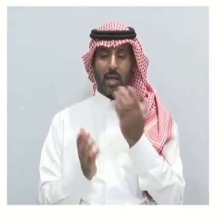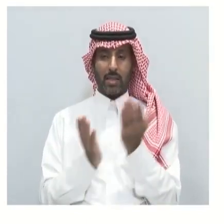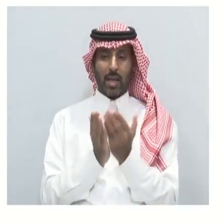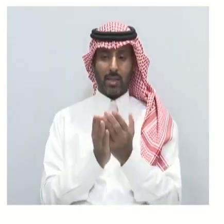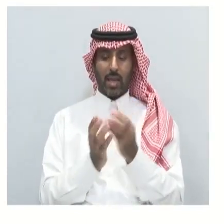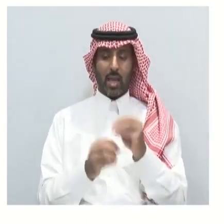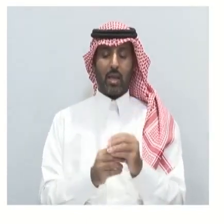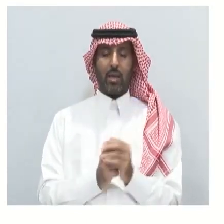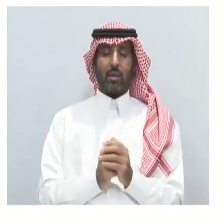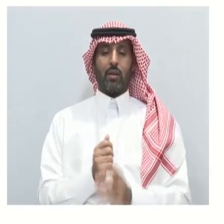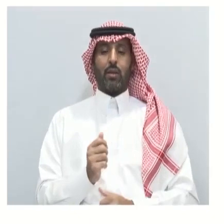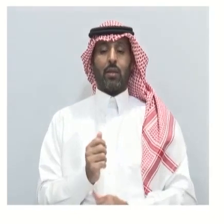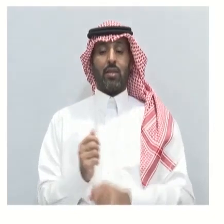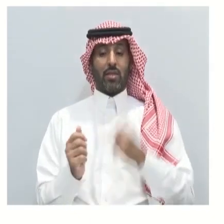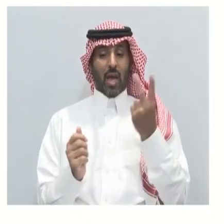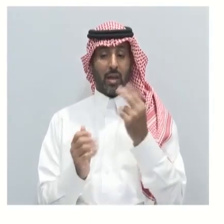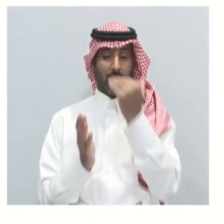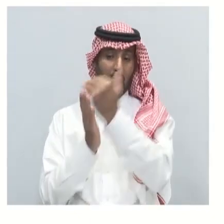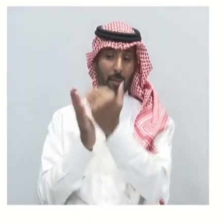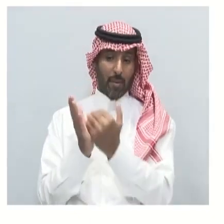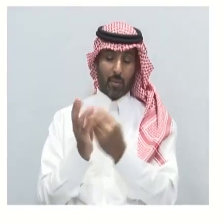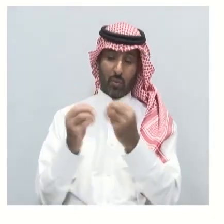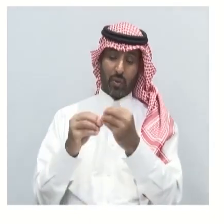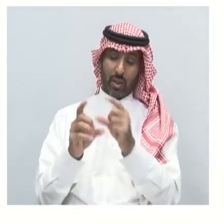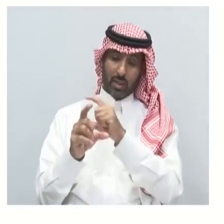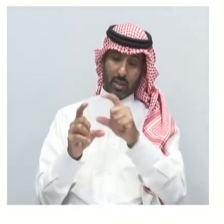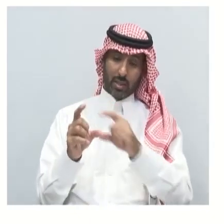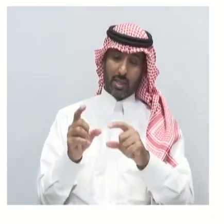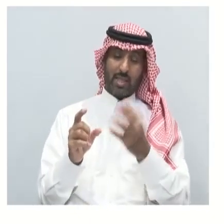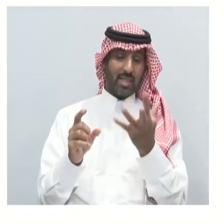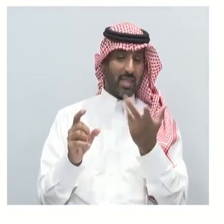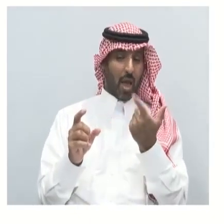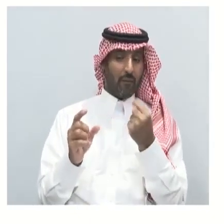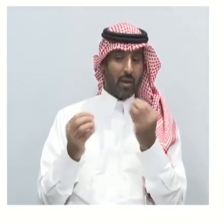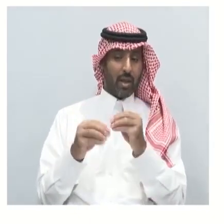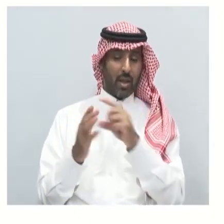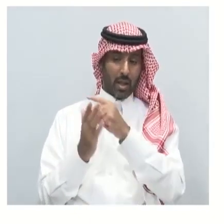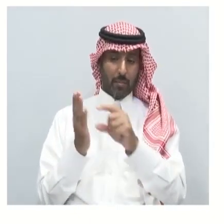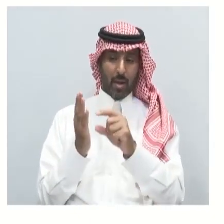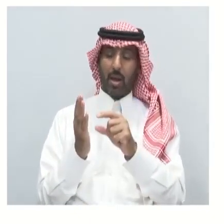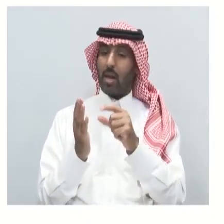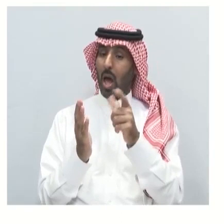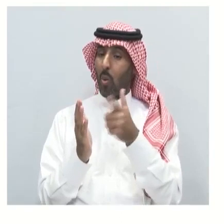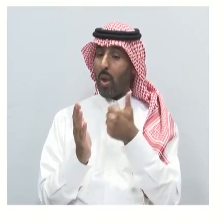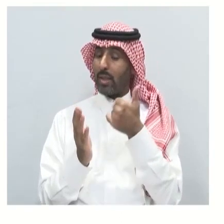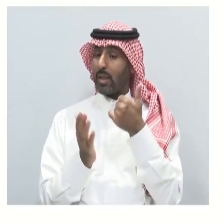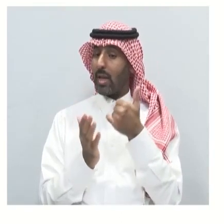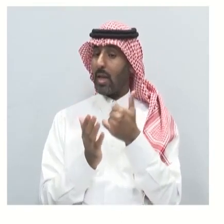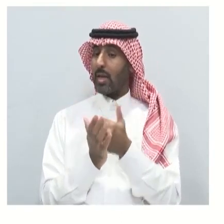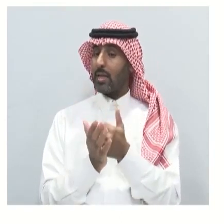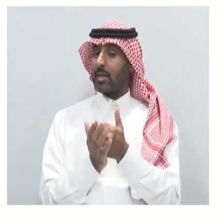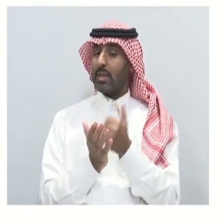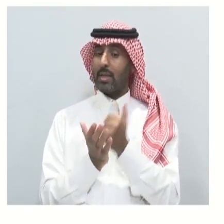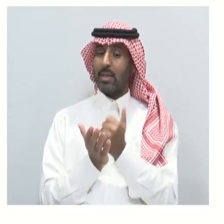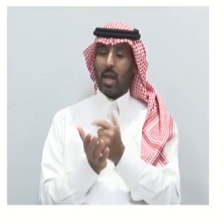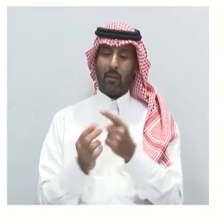الدراسي ثانيا قائمه المحتويات او الفهرس حيث ان طبعا هي قائمه باهم العناوين الرئيسه التي وردت في متن